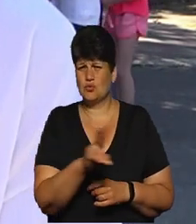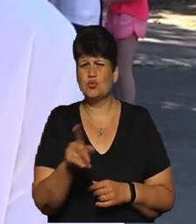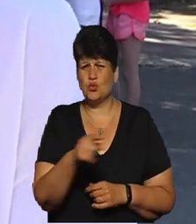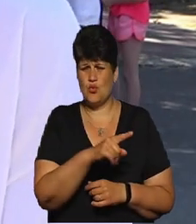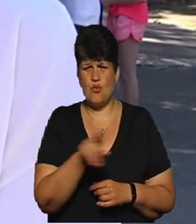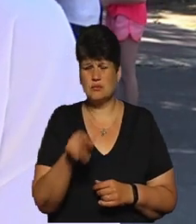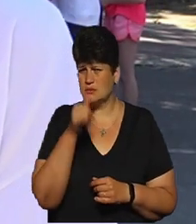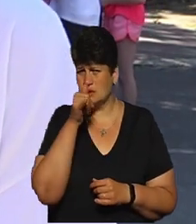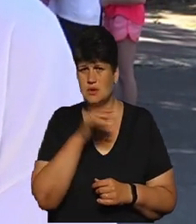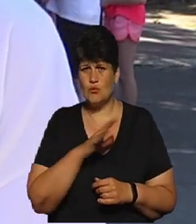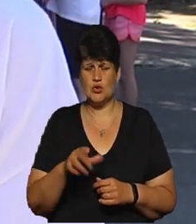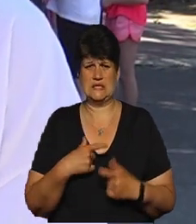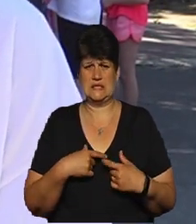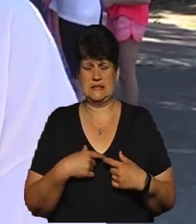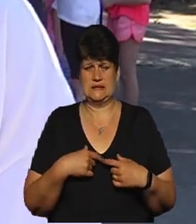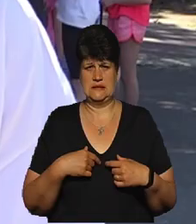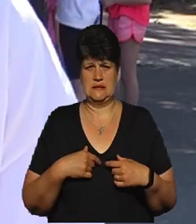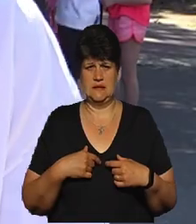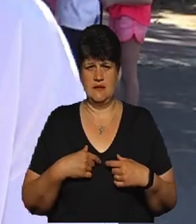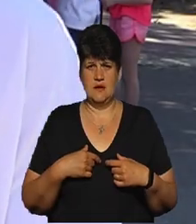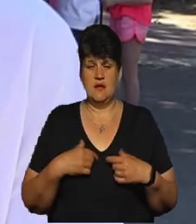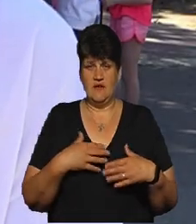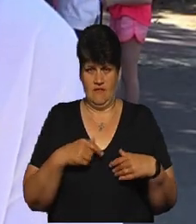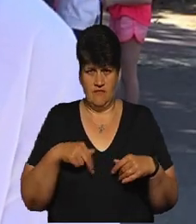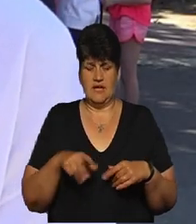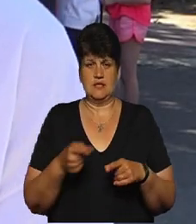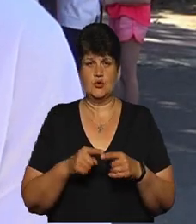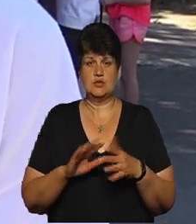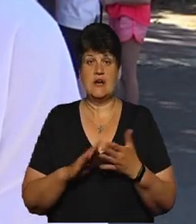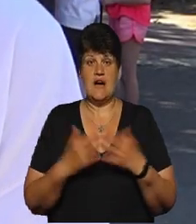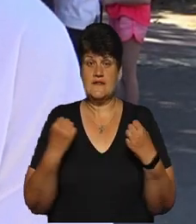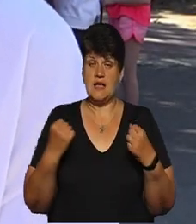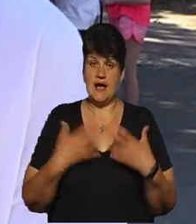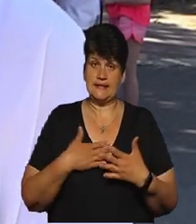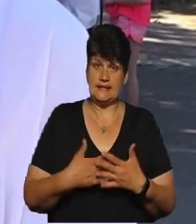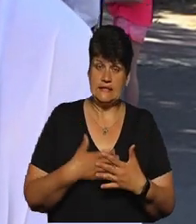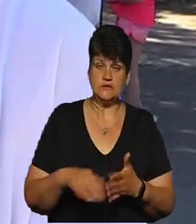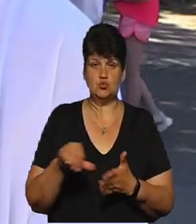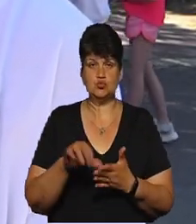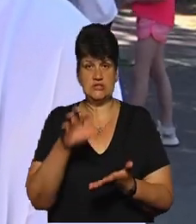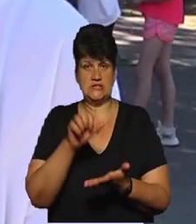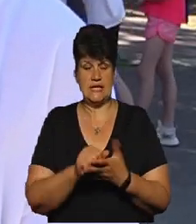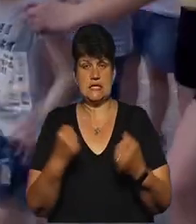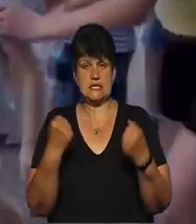може себе витягнути з такого стану. І саме фізична активність, участь і заняття